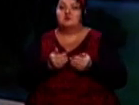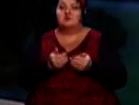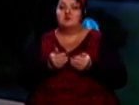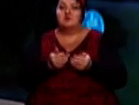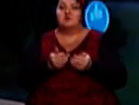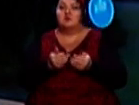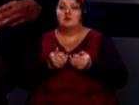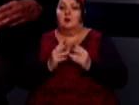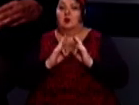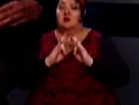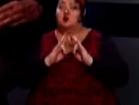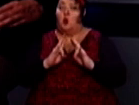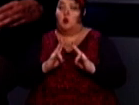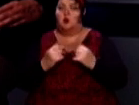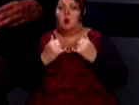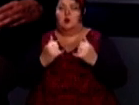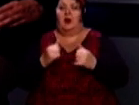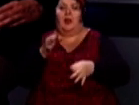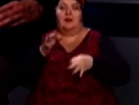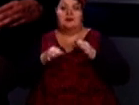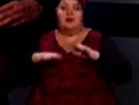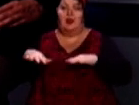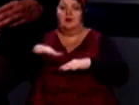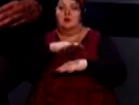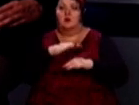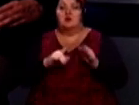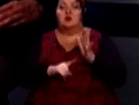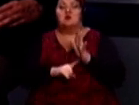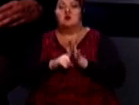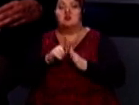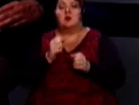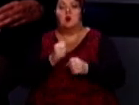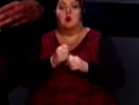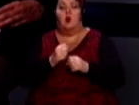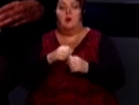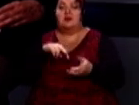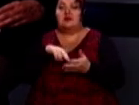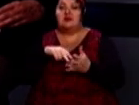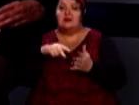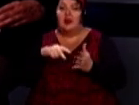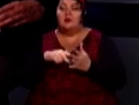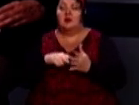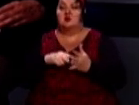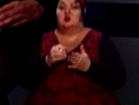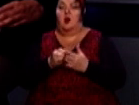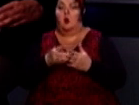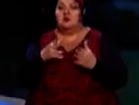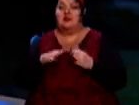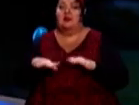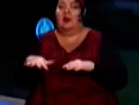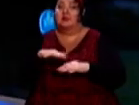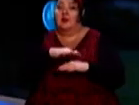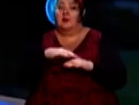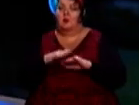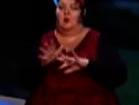ущербом для навколишнього середовища. То спочатку робиться стратегічна екологічна оцінка середовища і території, а